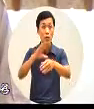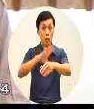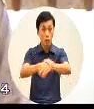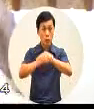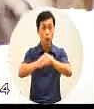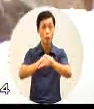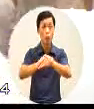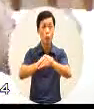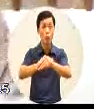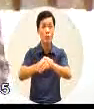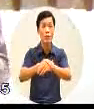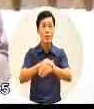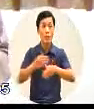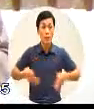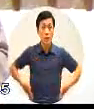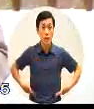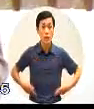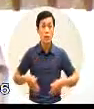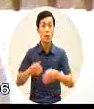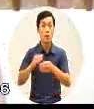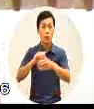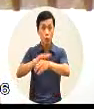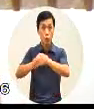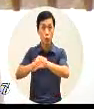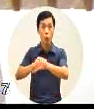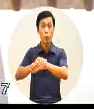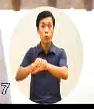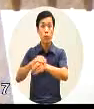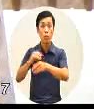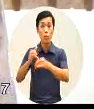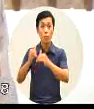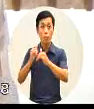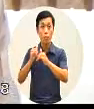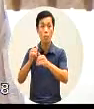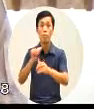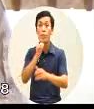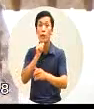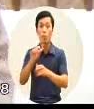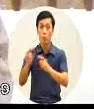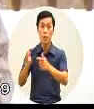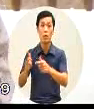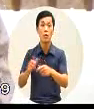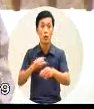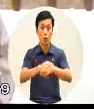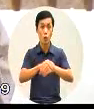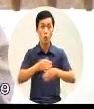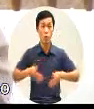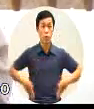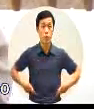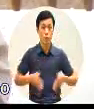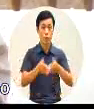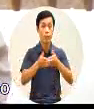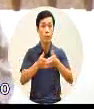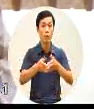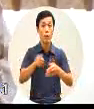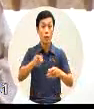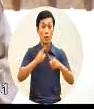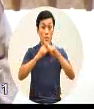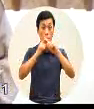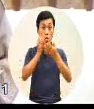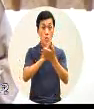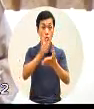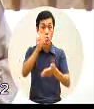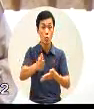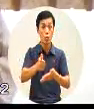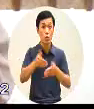咧救贫，何进会当过安尼吼？即、這个车都发局救一下吼、哦。啊，类似这问题是不是会